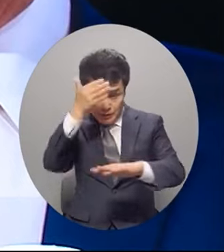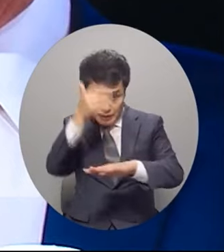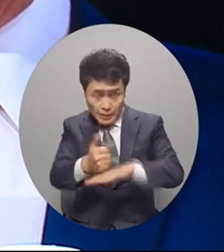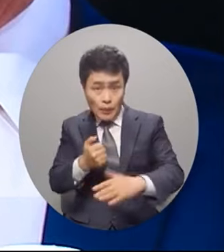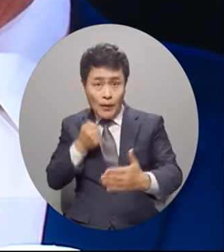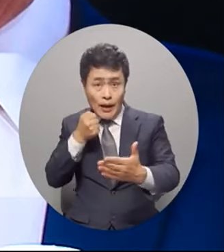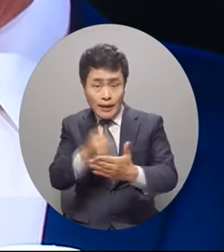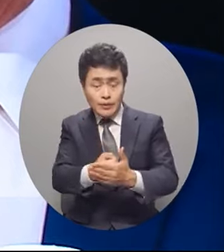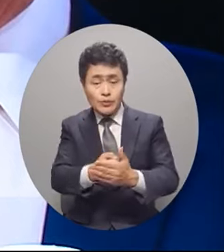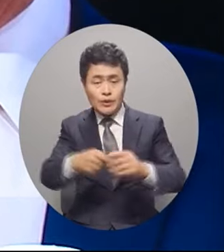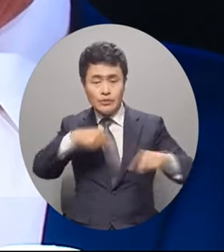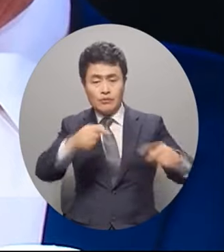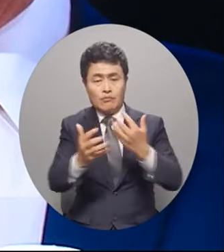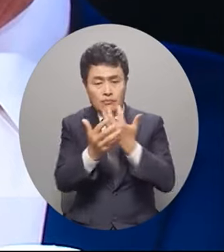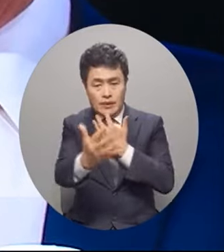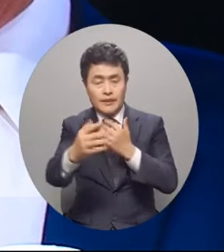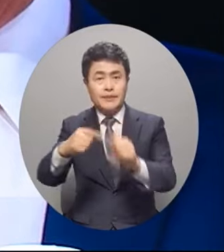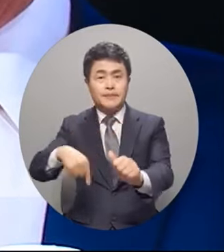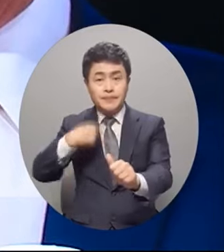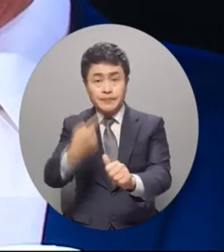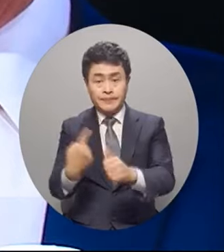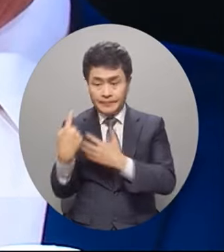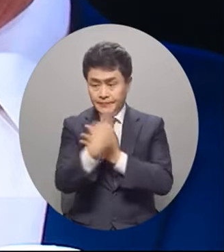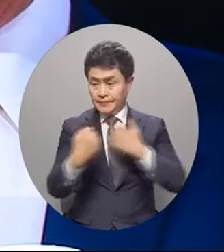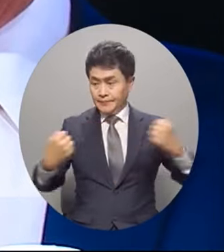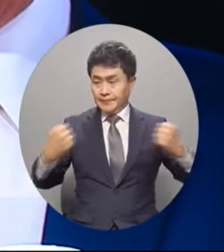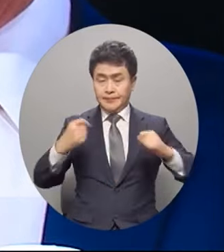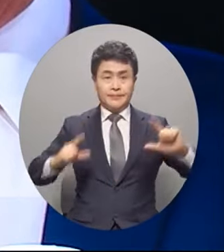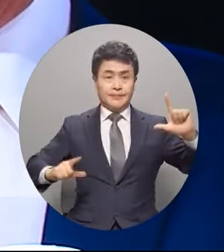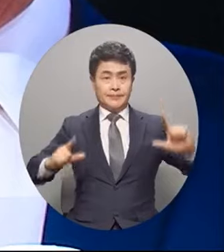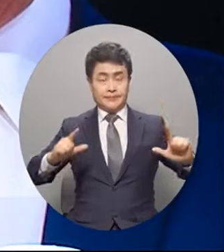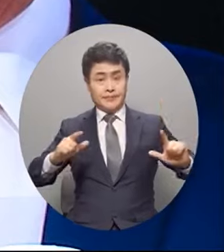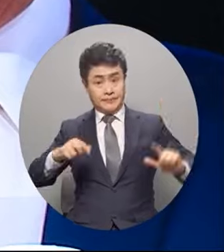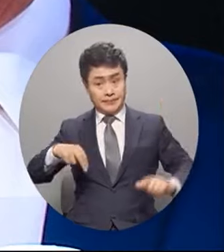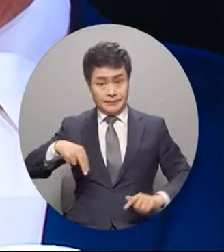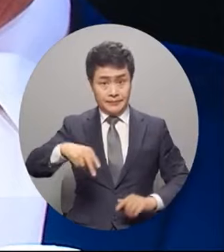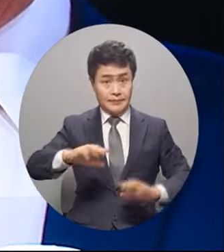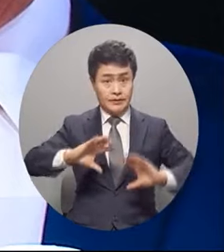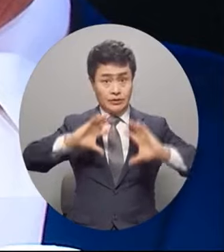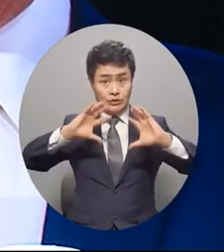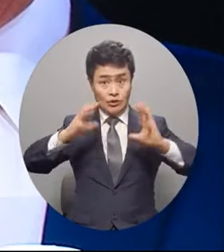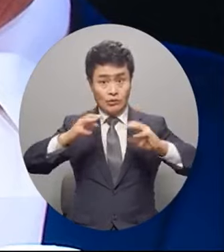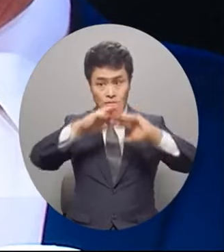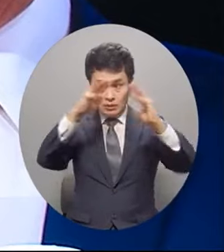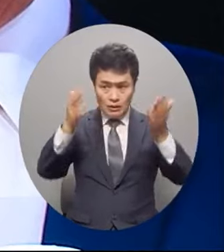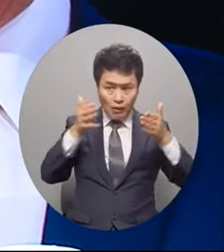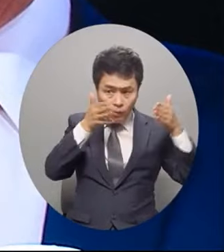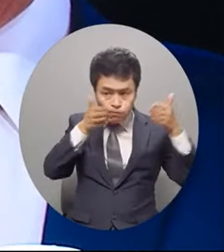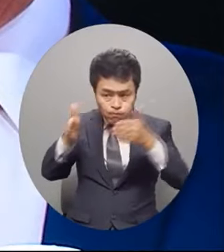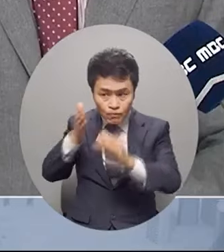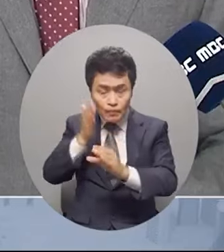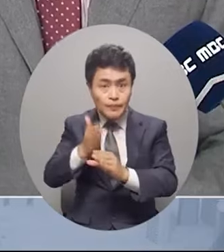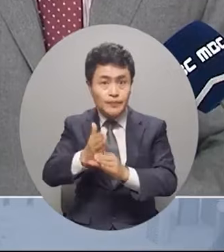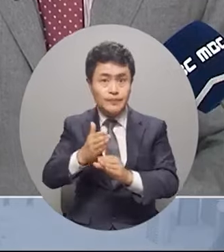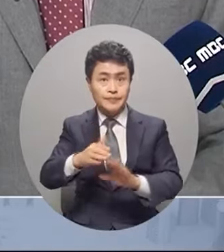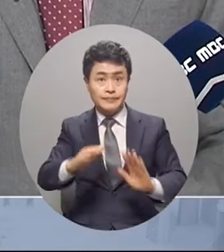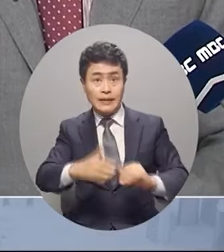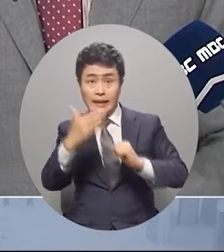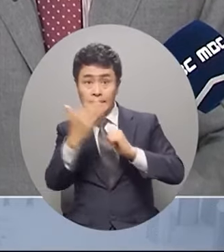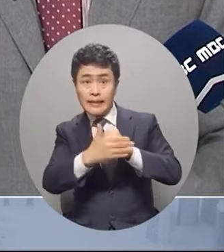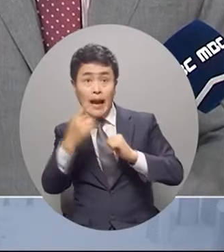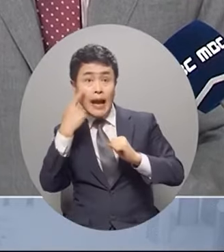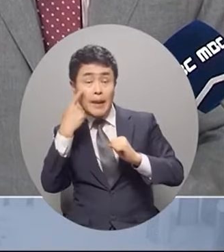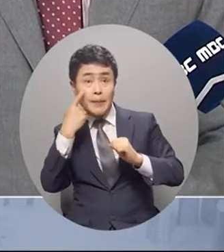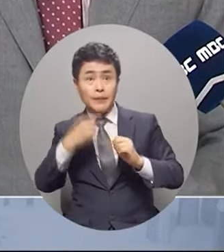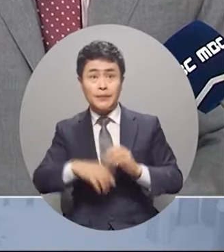참석하기로 했습니다 과연 얼마나 건제한 모습으로 등장할지 전 세계 주목 대상입니다 먼저 사진 한 장을